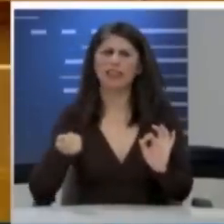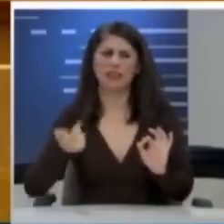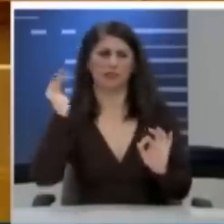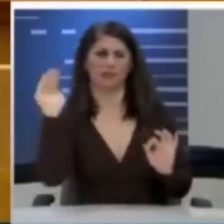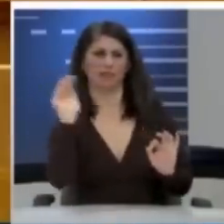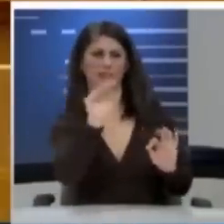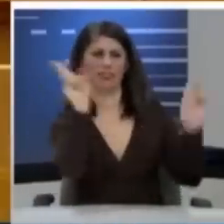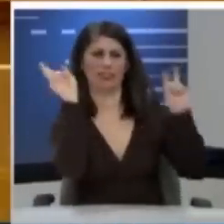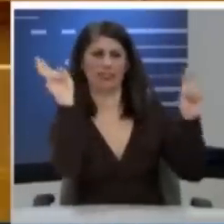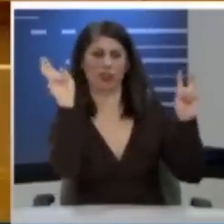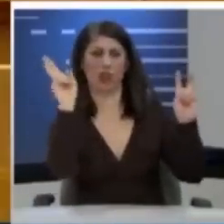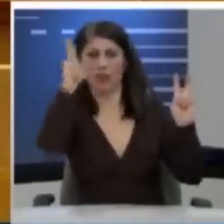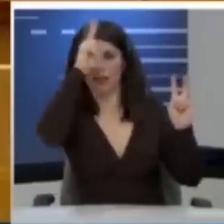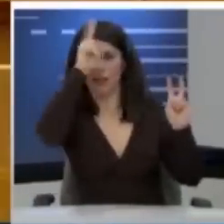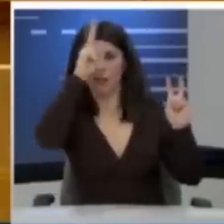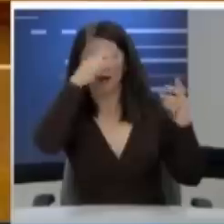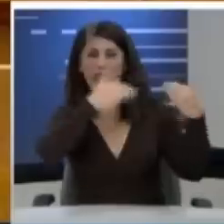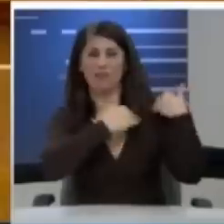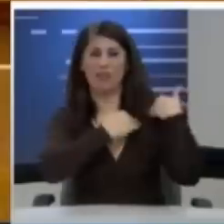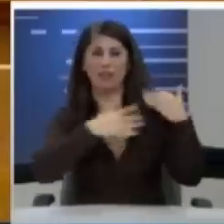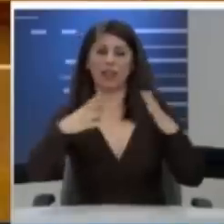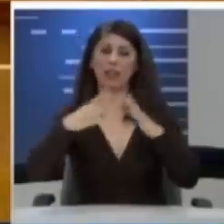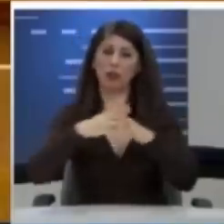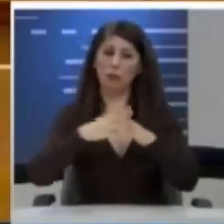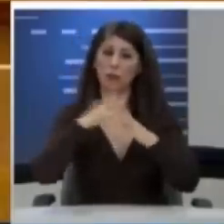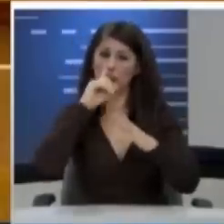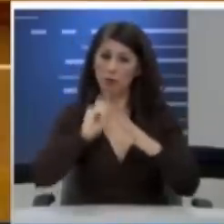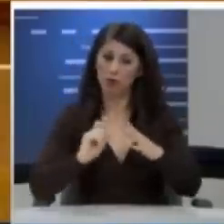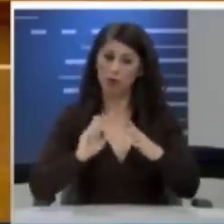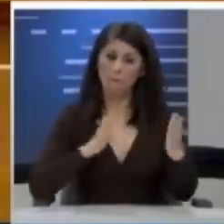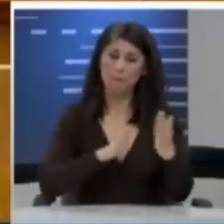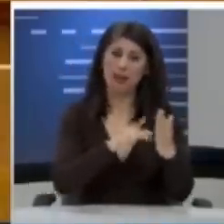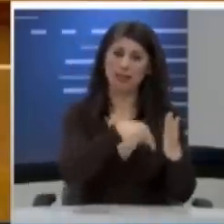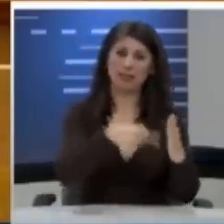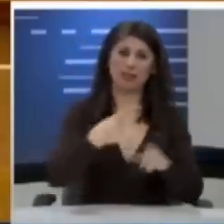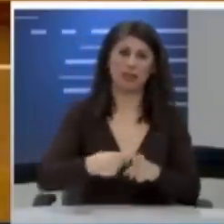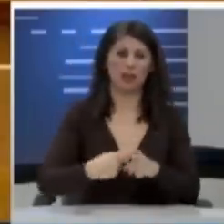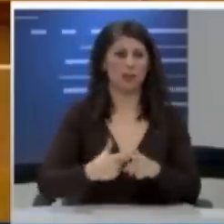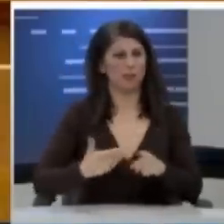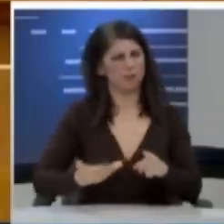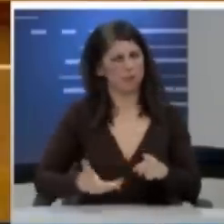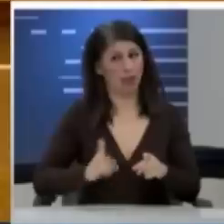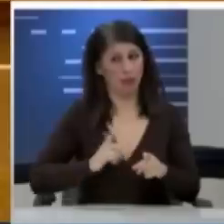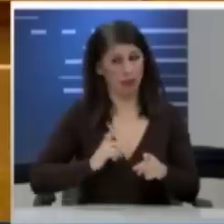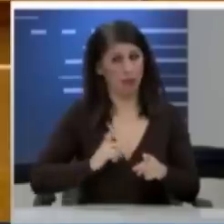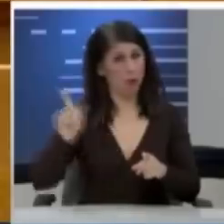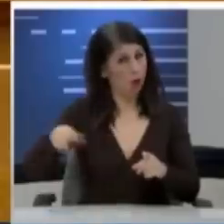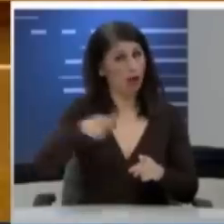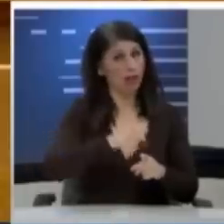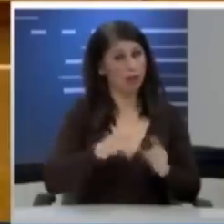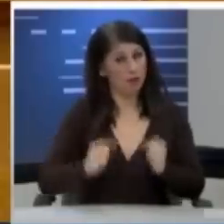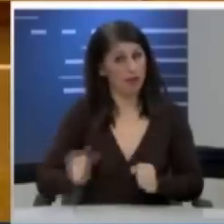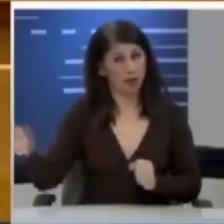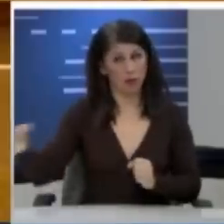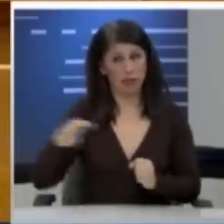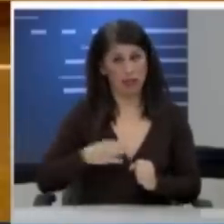τίτλο «Γερμανική ευθύνη για τον πόλεμο και υποχρεώσεις έναντι της Ελλάδος». Θα περίμενε καθένας, με βάση